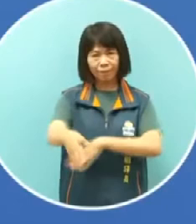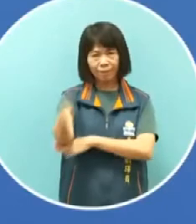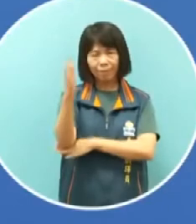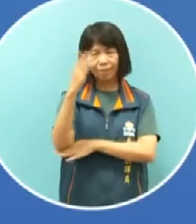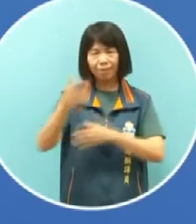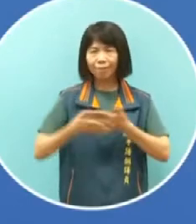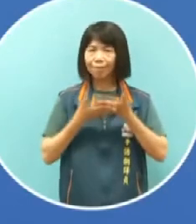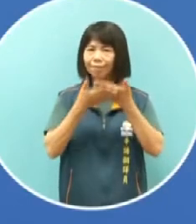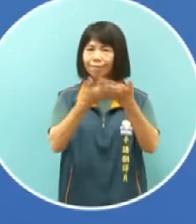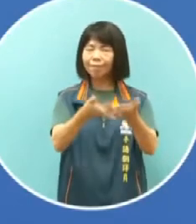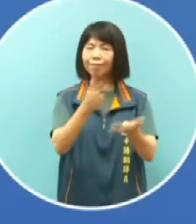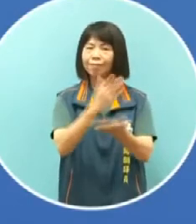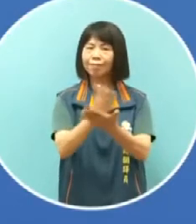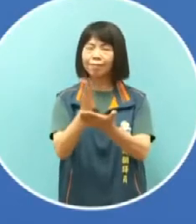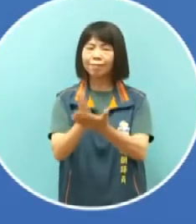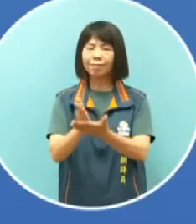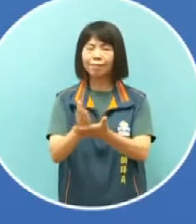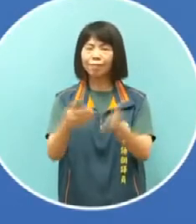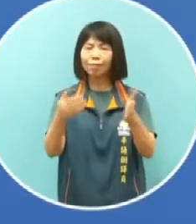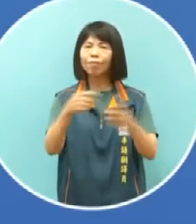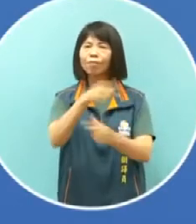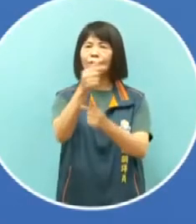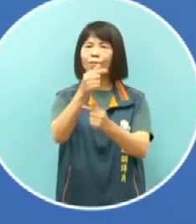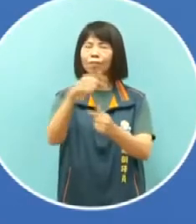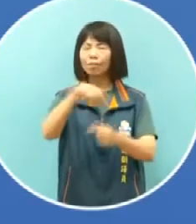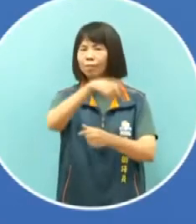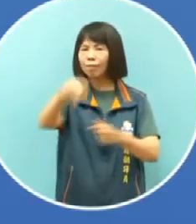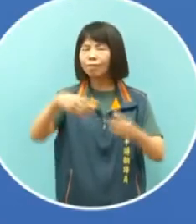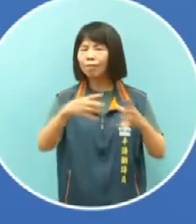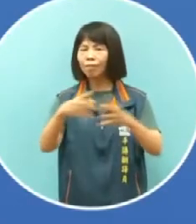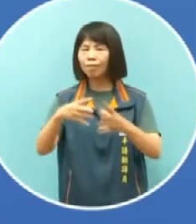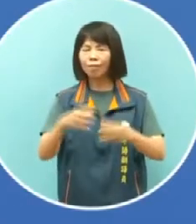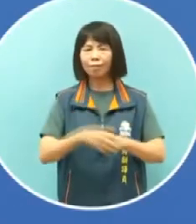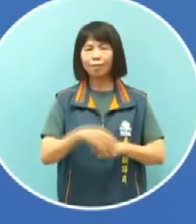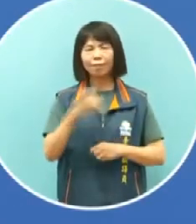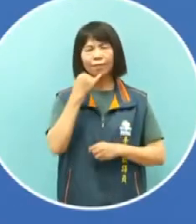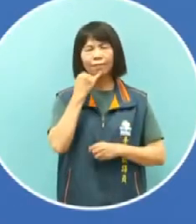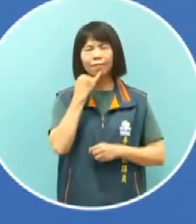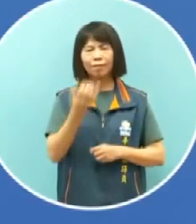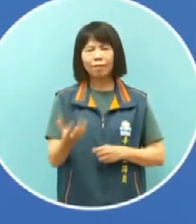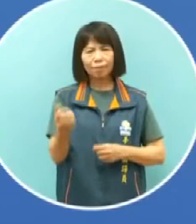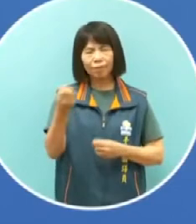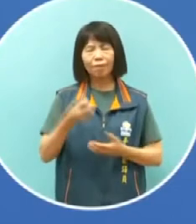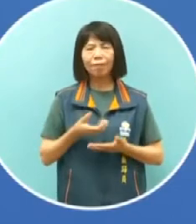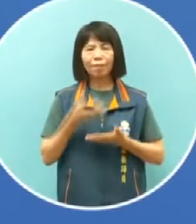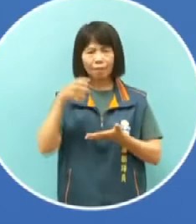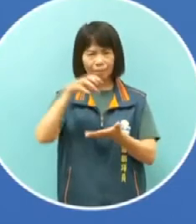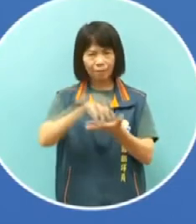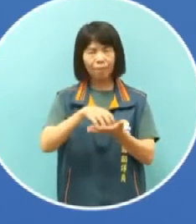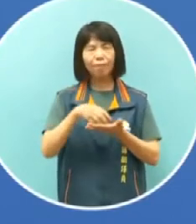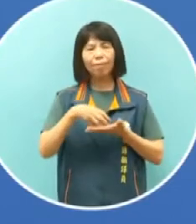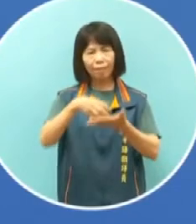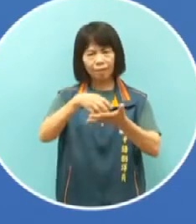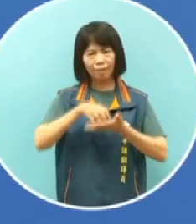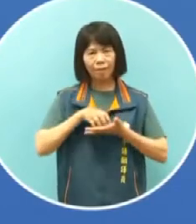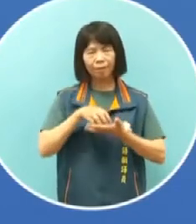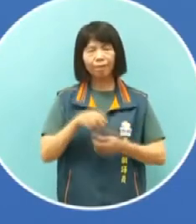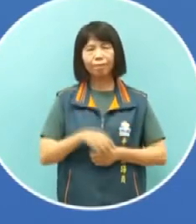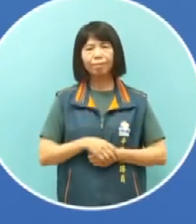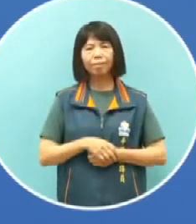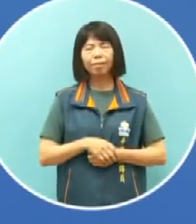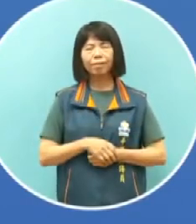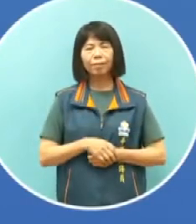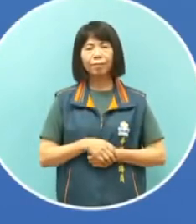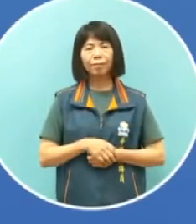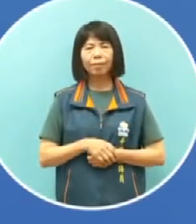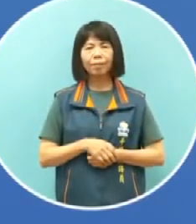的已经送件完备的这些团体，能够中央政府能够授权给这些单